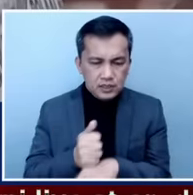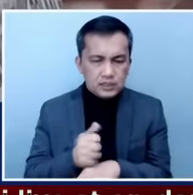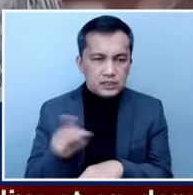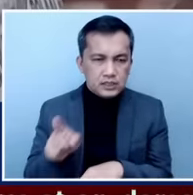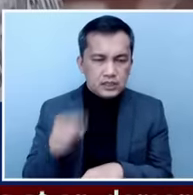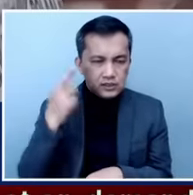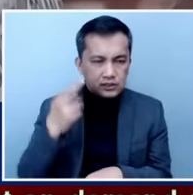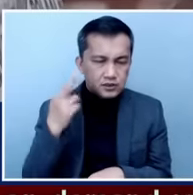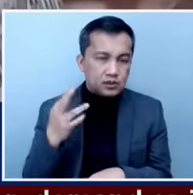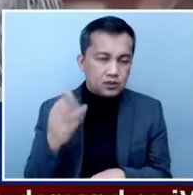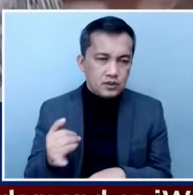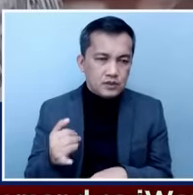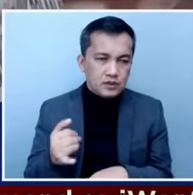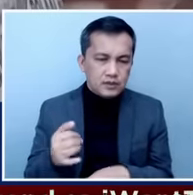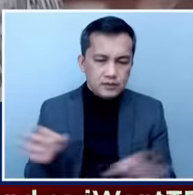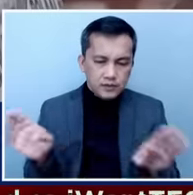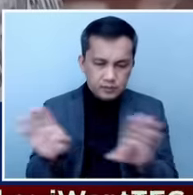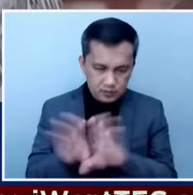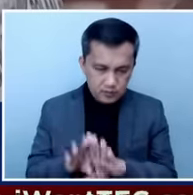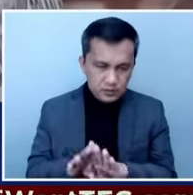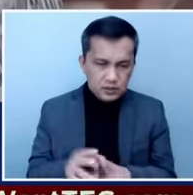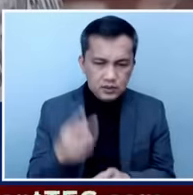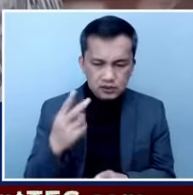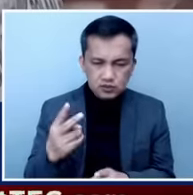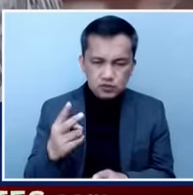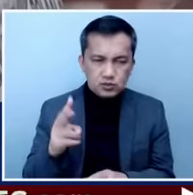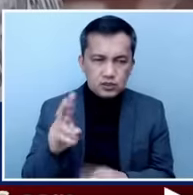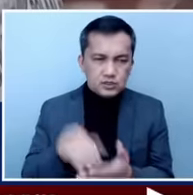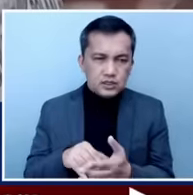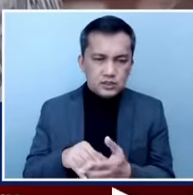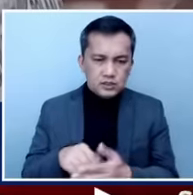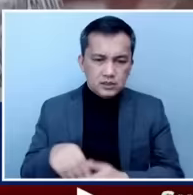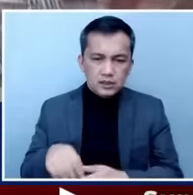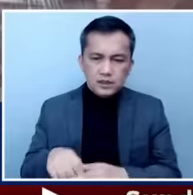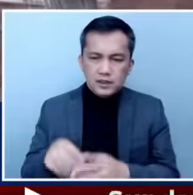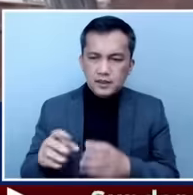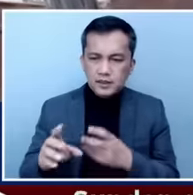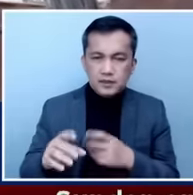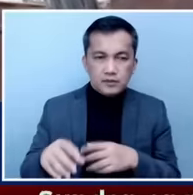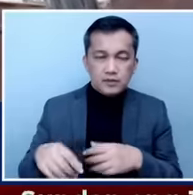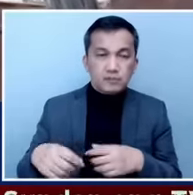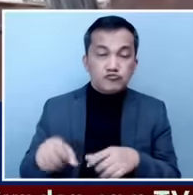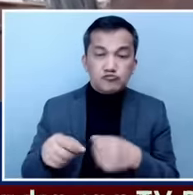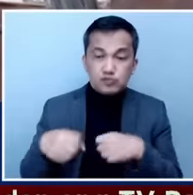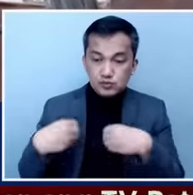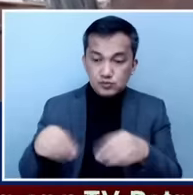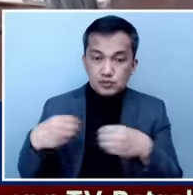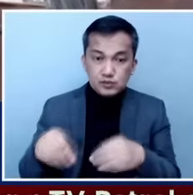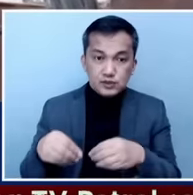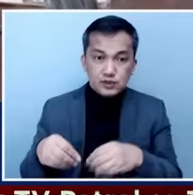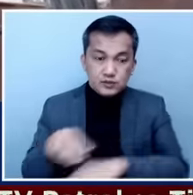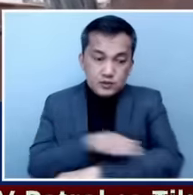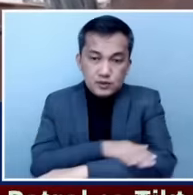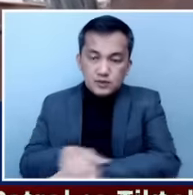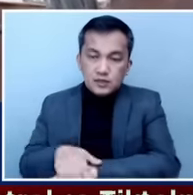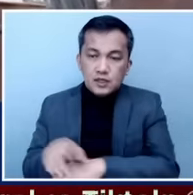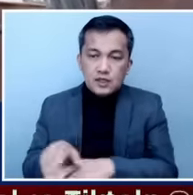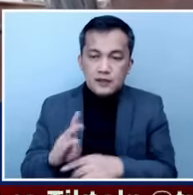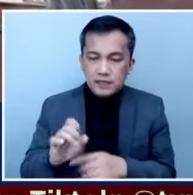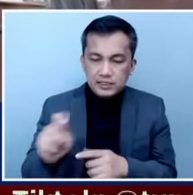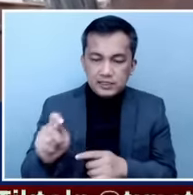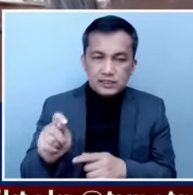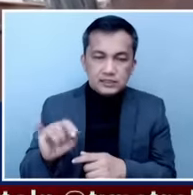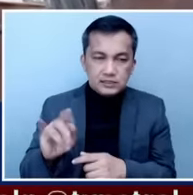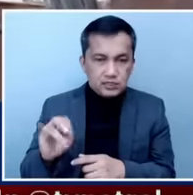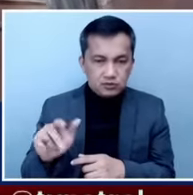dahilan ng pagsasara ng 2,000 over-the-counter betting station. Nangako ang PCSO na hahanap ng solusyon